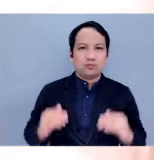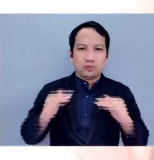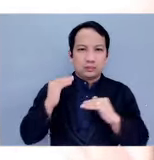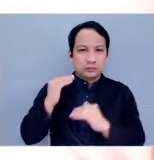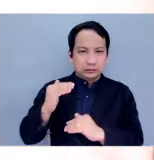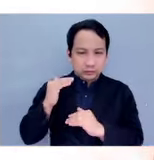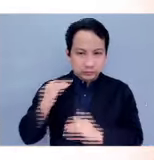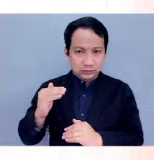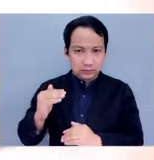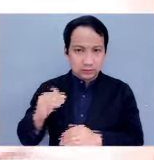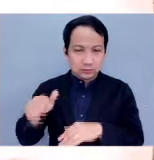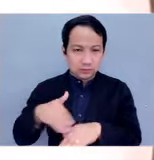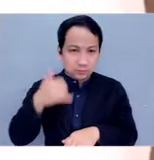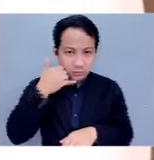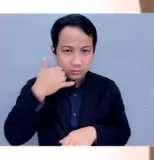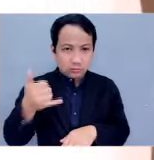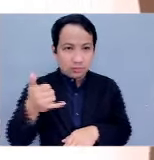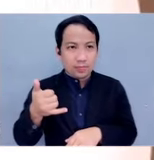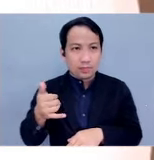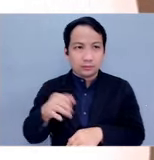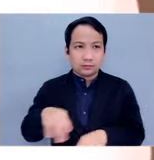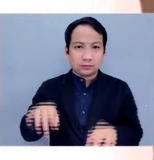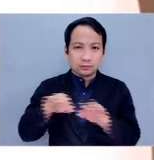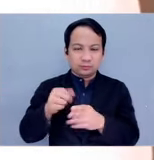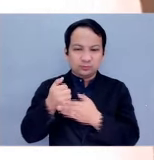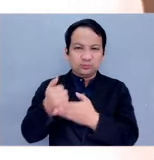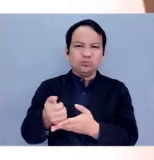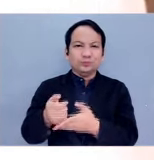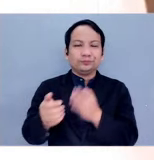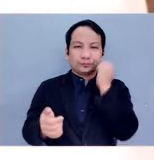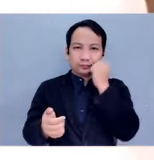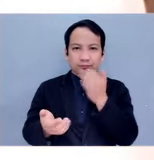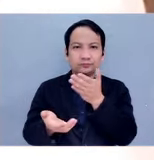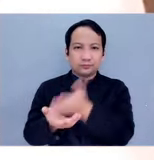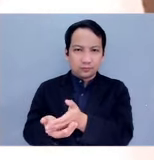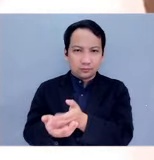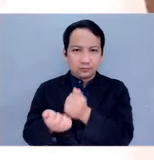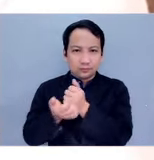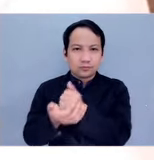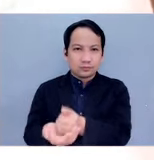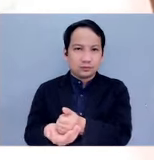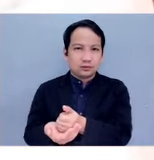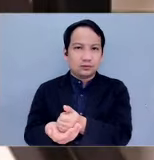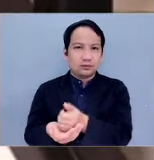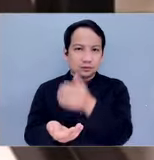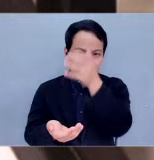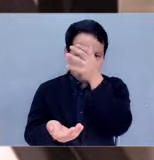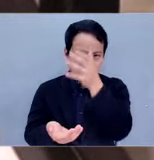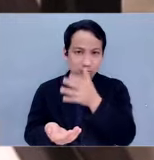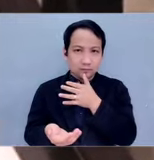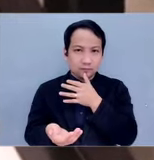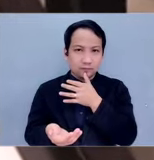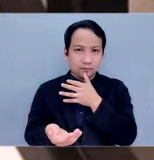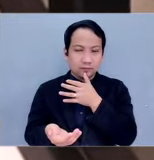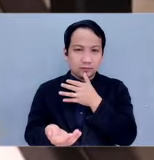friend mo and then kailangan niya po ng tulong, andun ka po right away. And then kapag yung parents mo naman po,